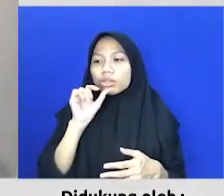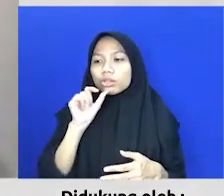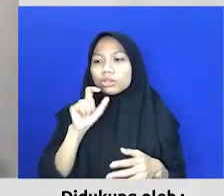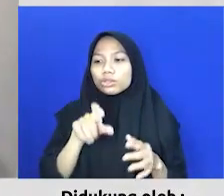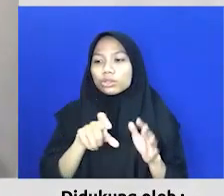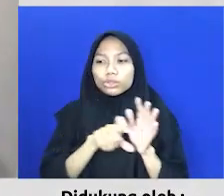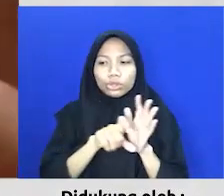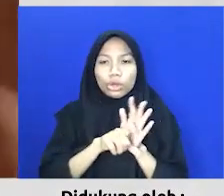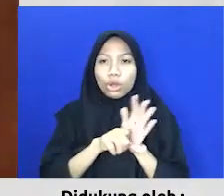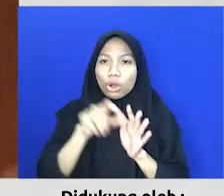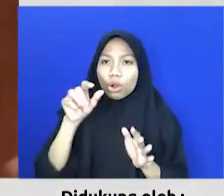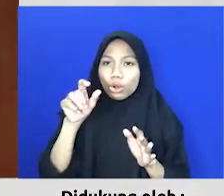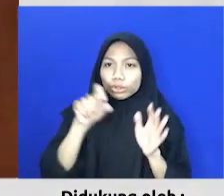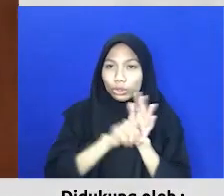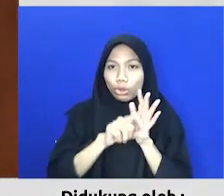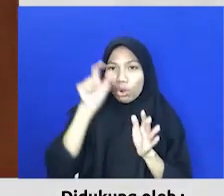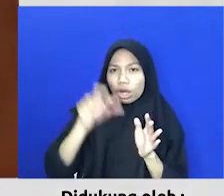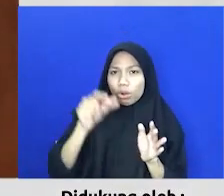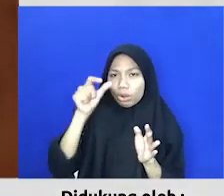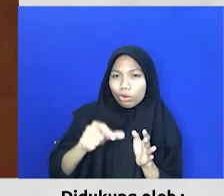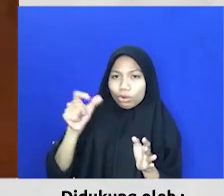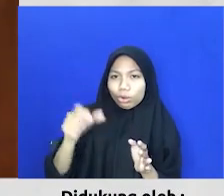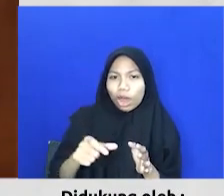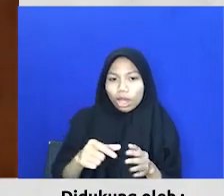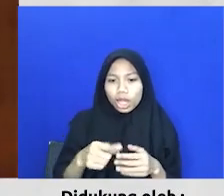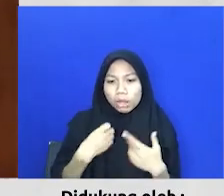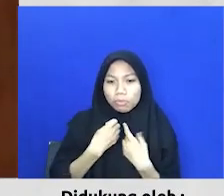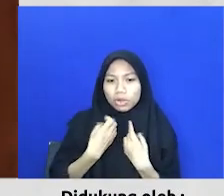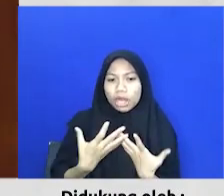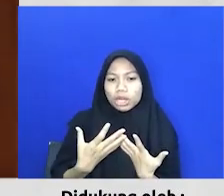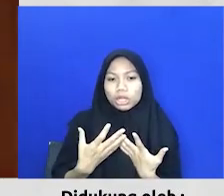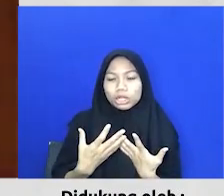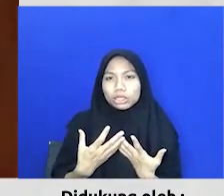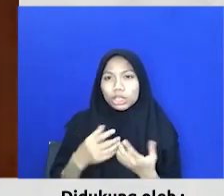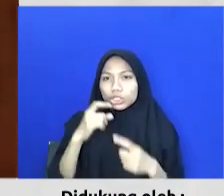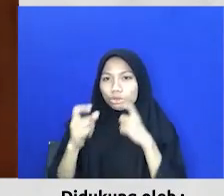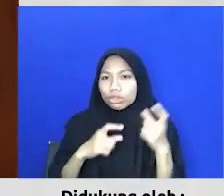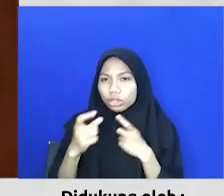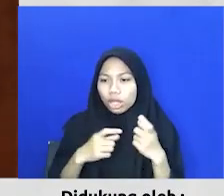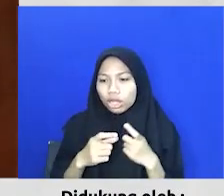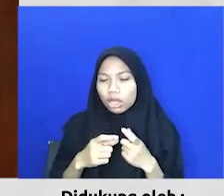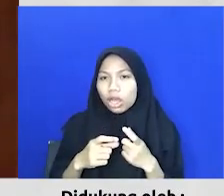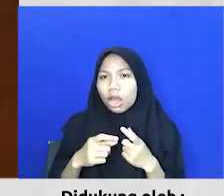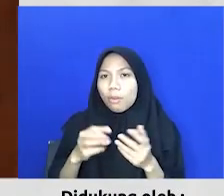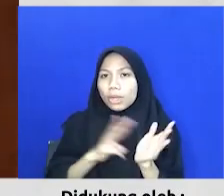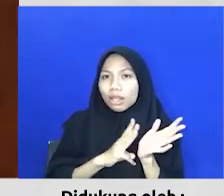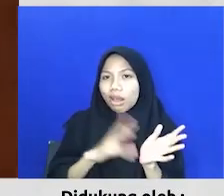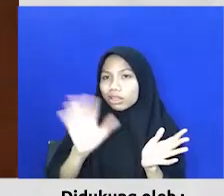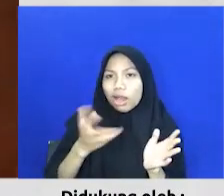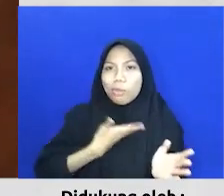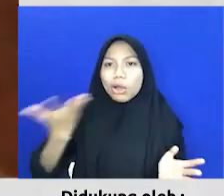tentang kota, tentang kehidupan krisis, macam-macam ya. Yang menggugah, oh ini betul ini, kan itu